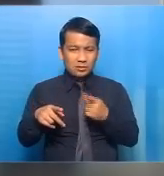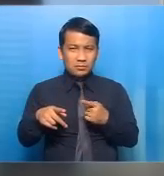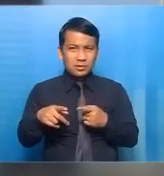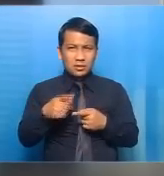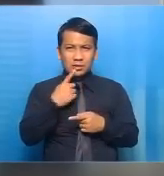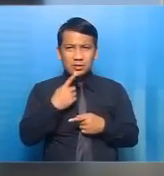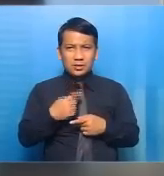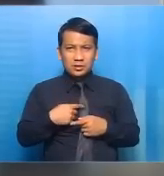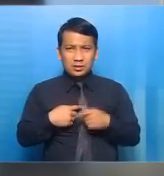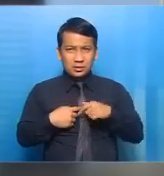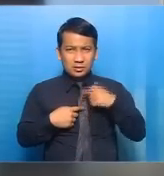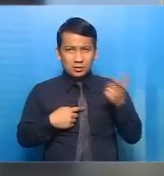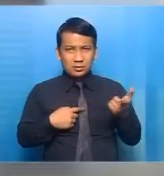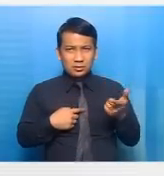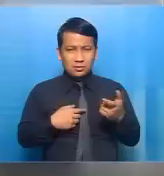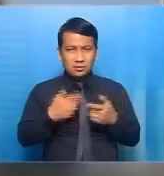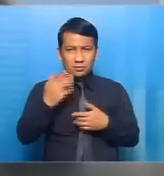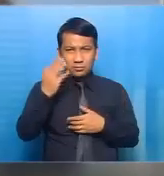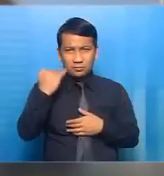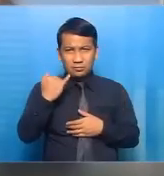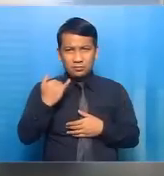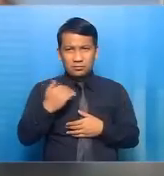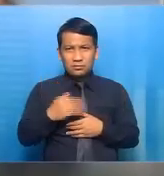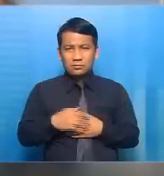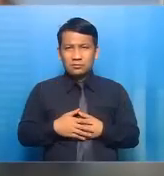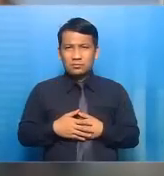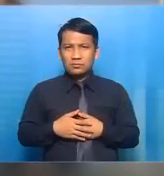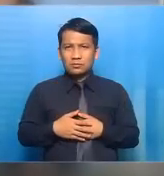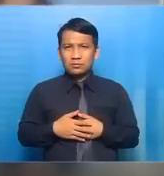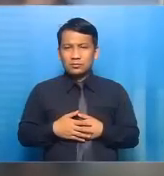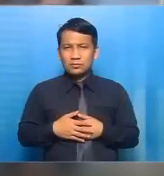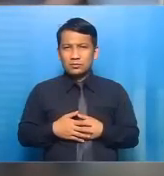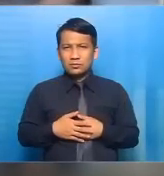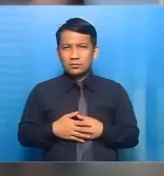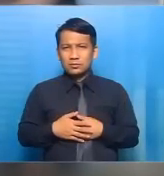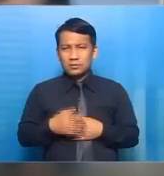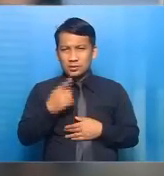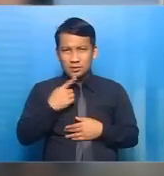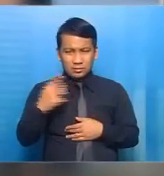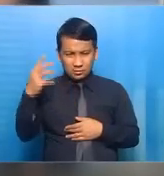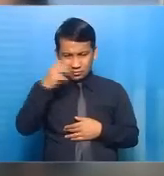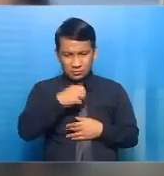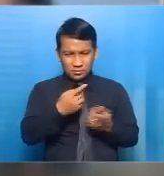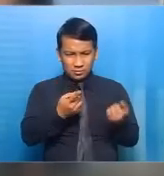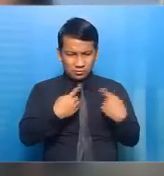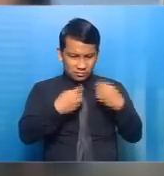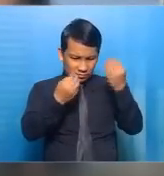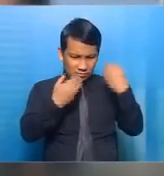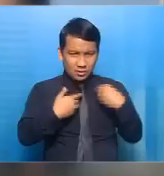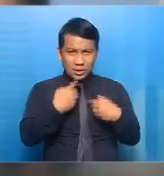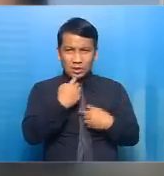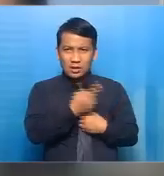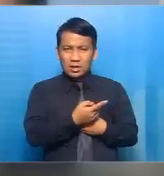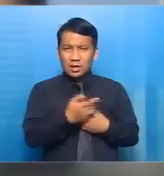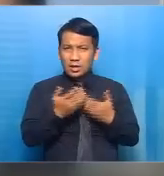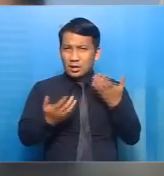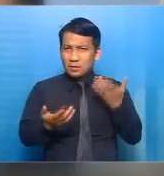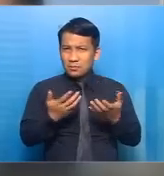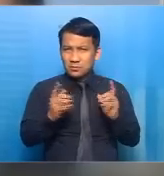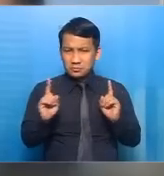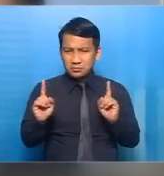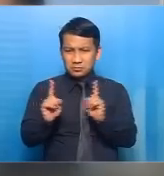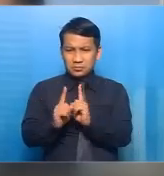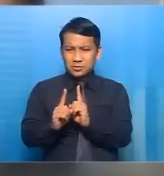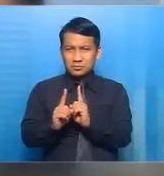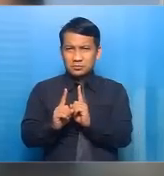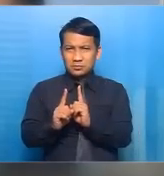sa kanya para initially po sir, tinawagan niyo po ako. Ang sabi niya ay nagpaalam po sa kanya na mayroon siyang kakatagpuin na